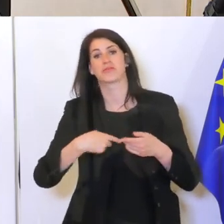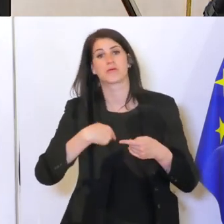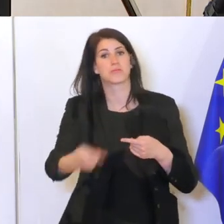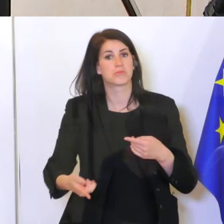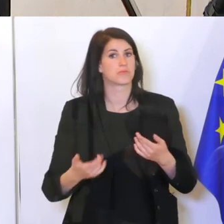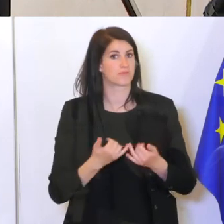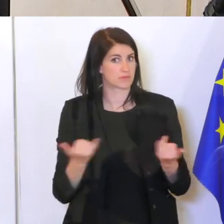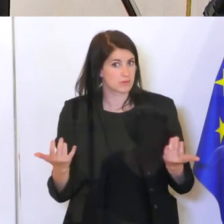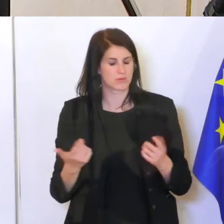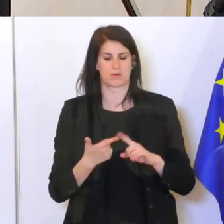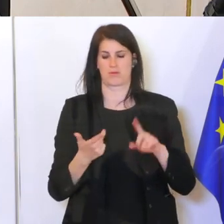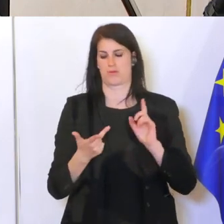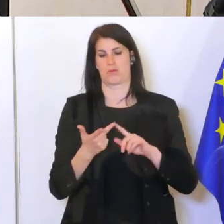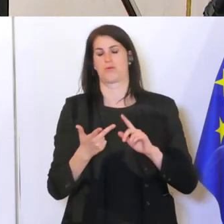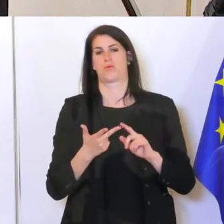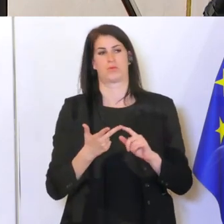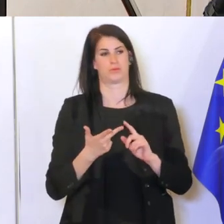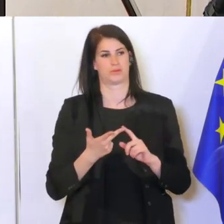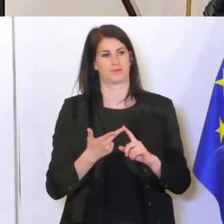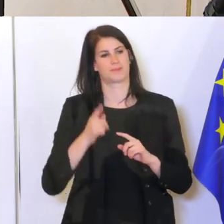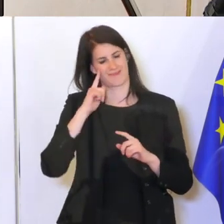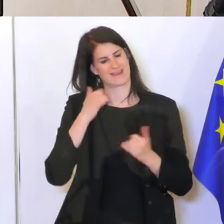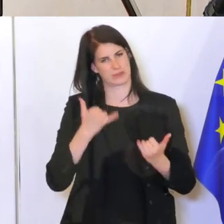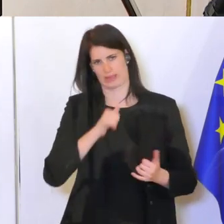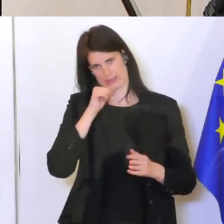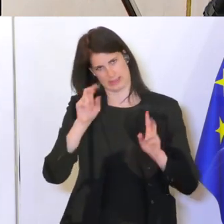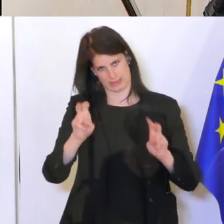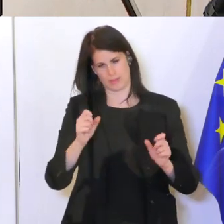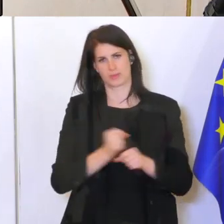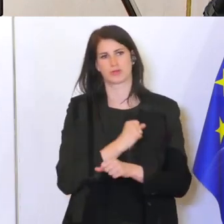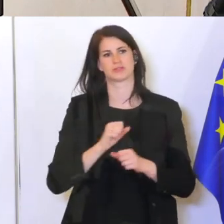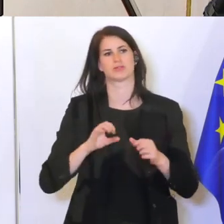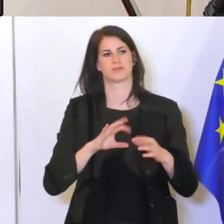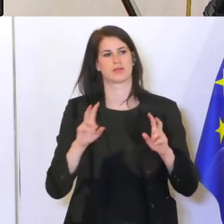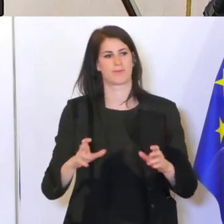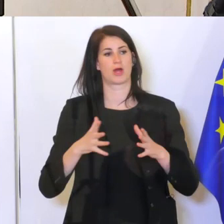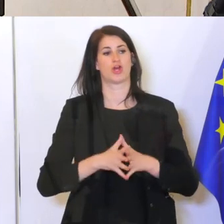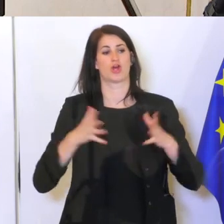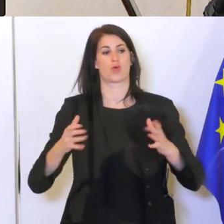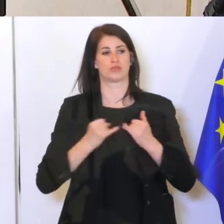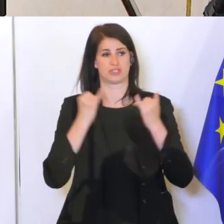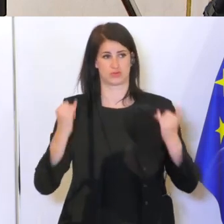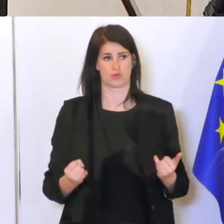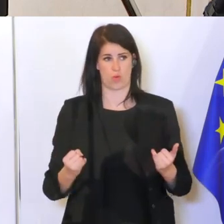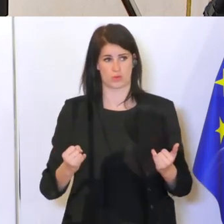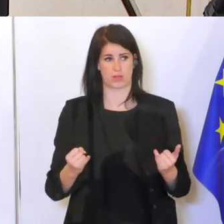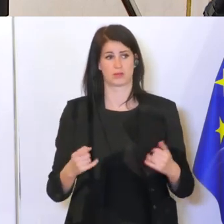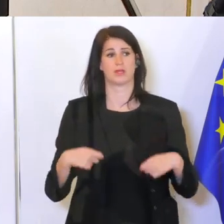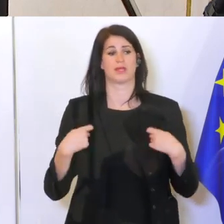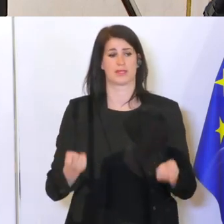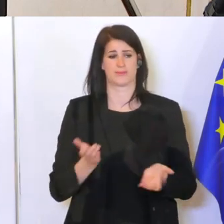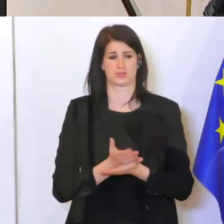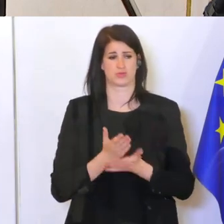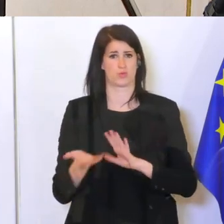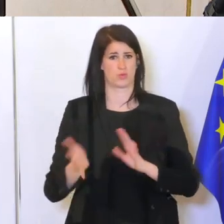Und dann würden mich noch die, ich weiß, das ist heute nicht Thema, aber trotzdem die großen Institutionen interessieren, ob es da schon einen Zeithorizont gibt, wann